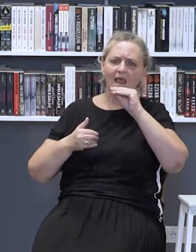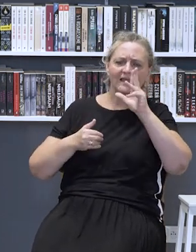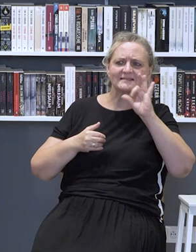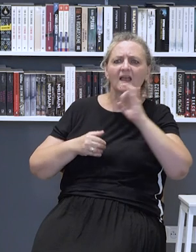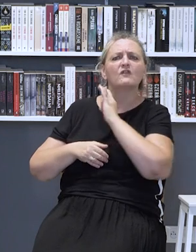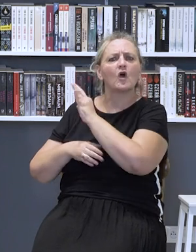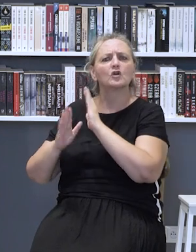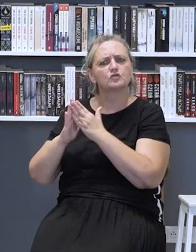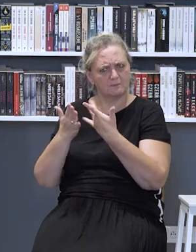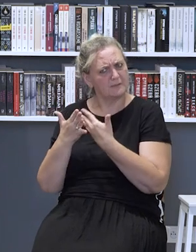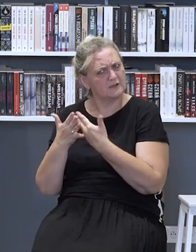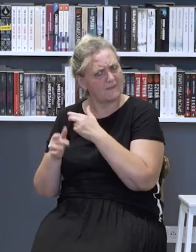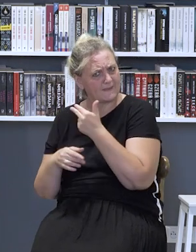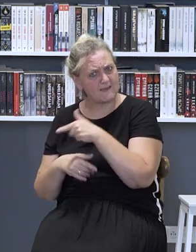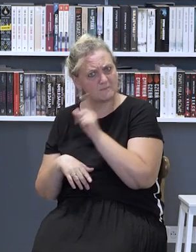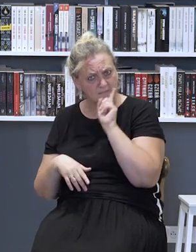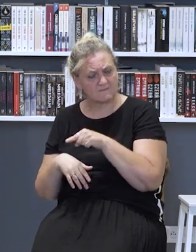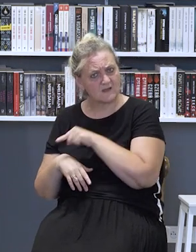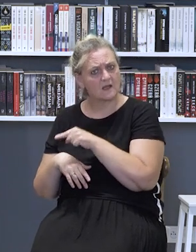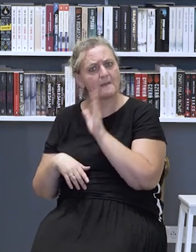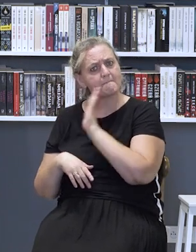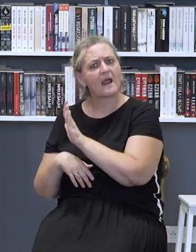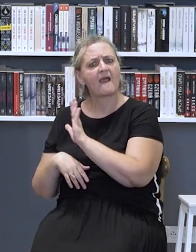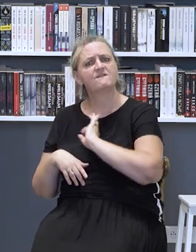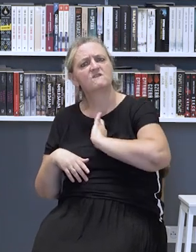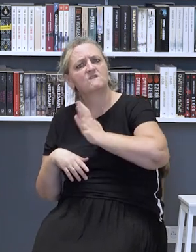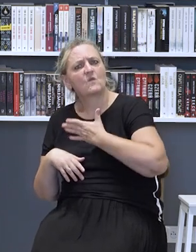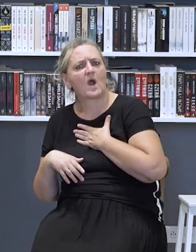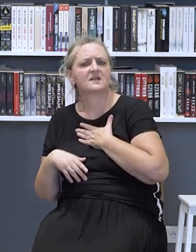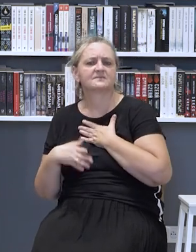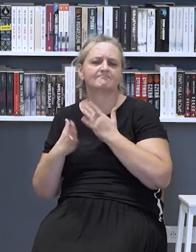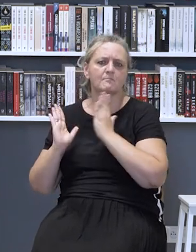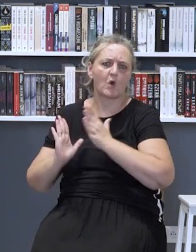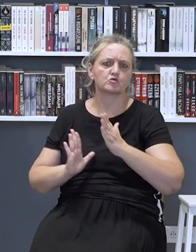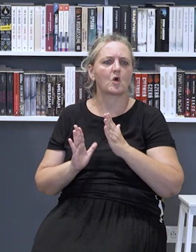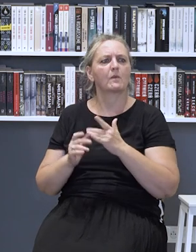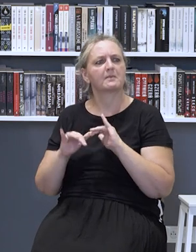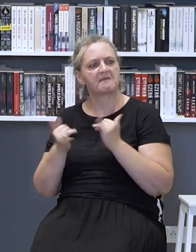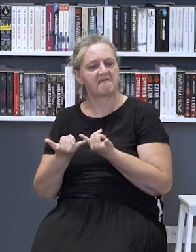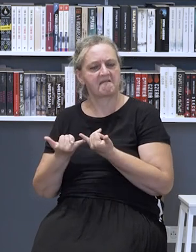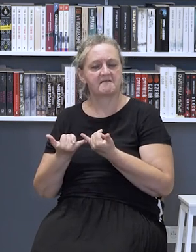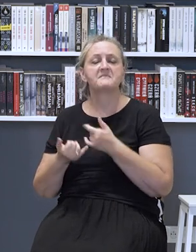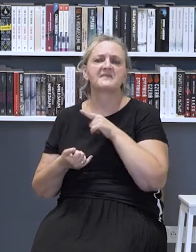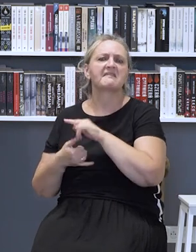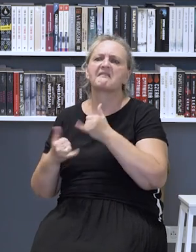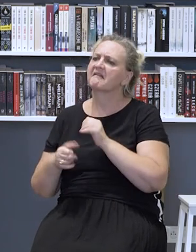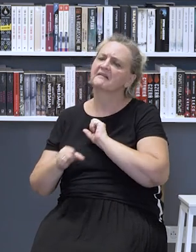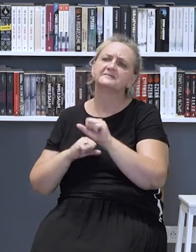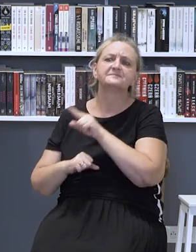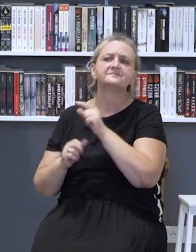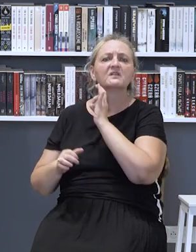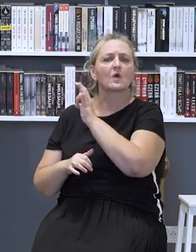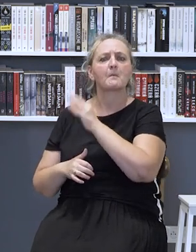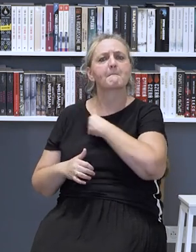blisko tego, to znaczy też ma zupełnie jakby swój własny i osobny porządek. Ale powiedz w ogóle, jak to jest, bo jakby taka